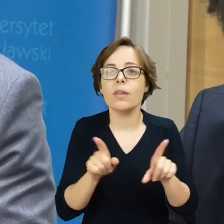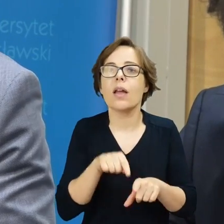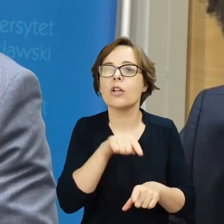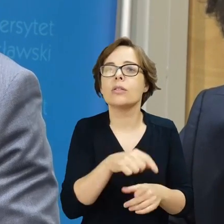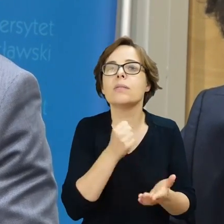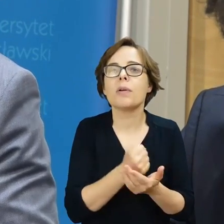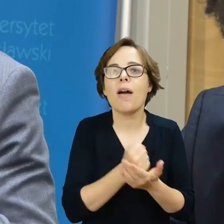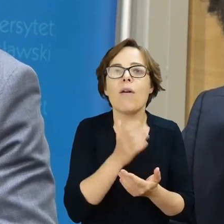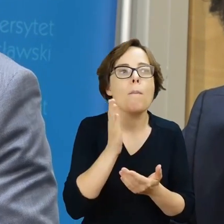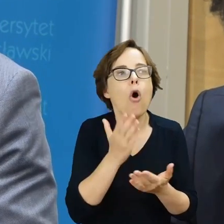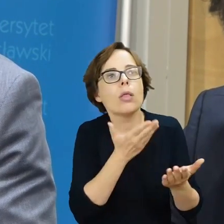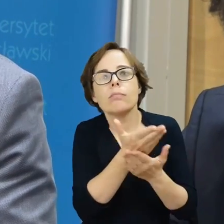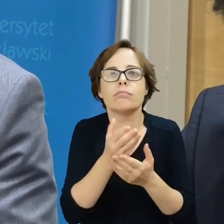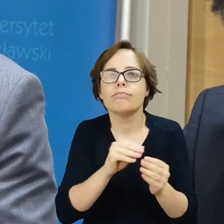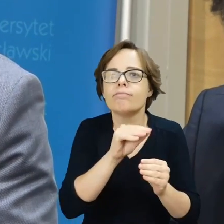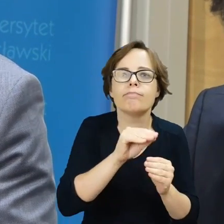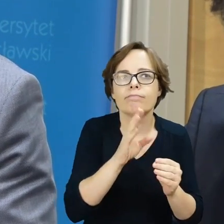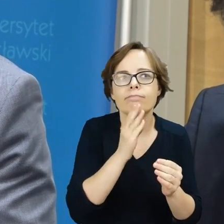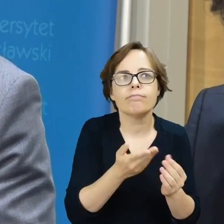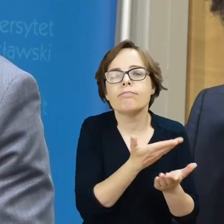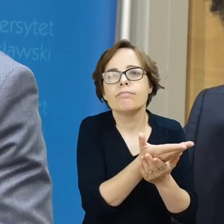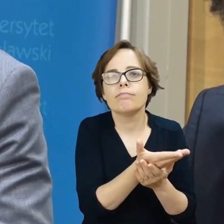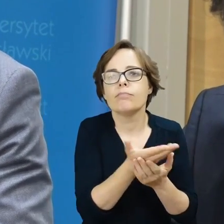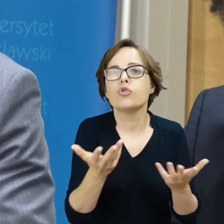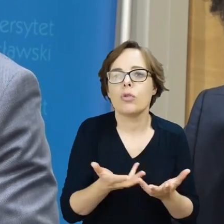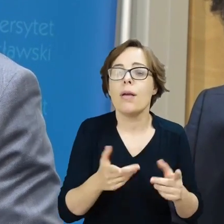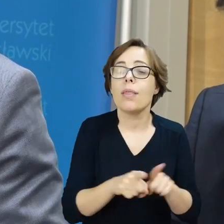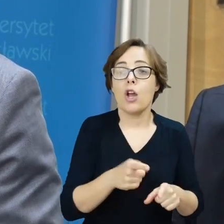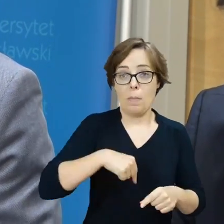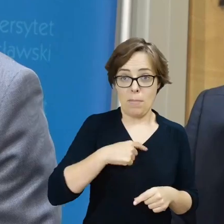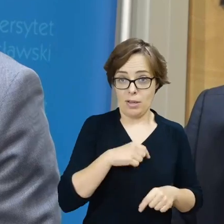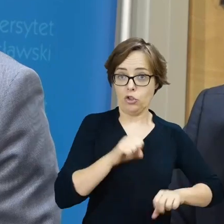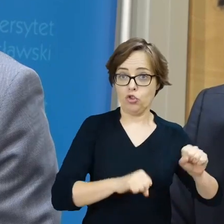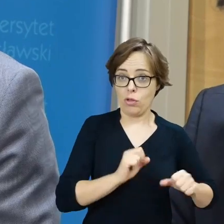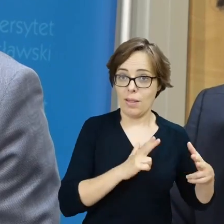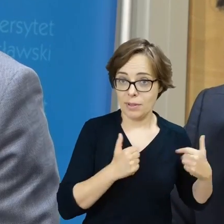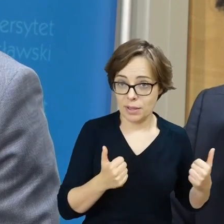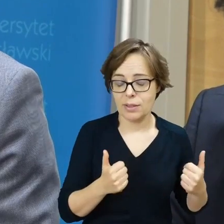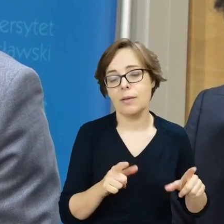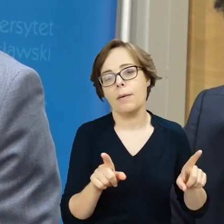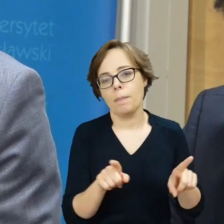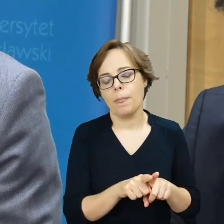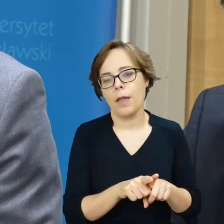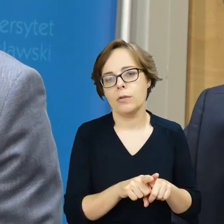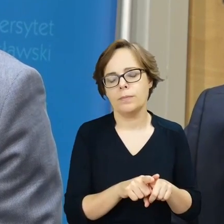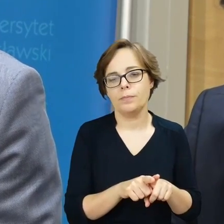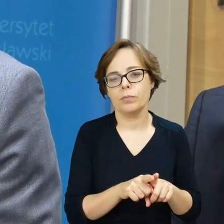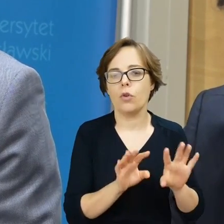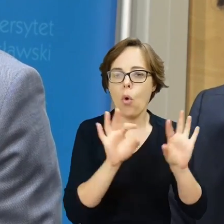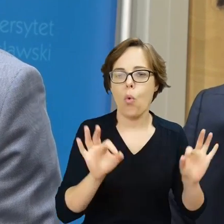pojawia i jak my możemy jako sąd administracyjny, czy w ogóle jako sąd w tej sferze prawa